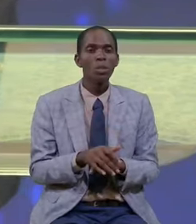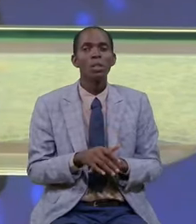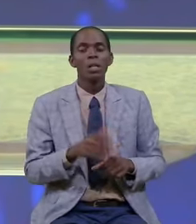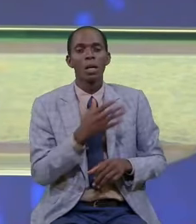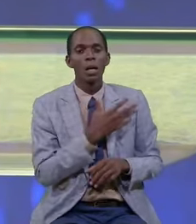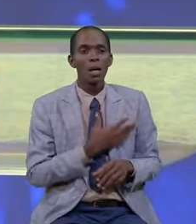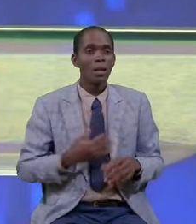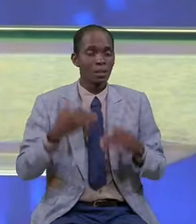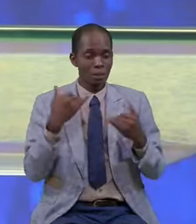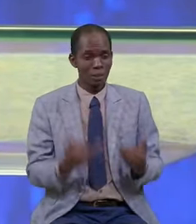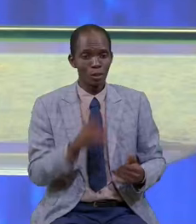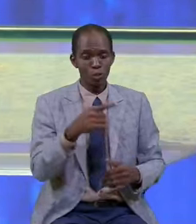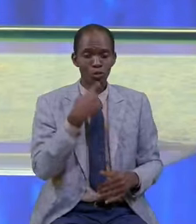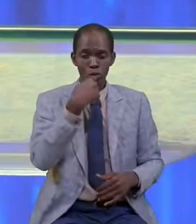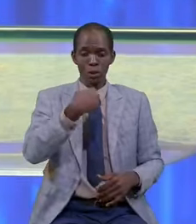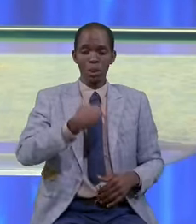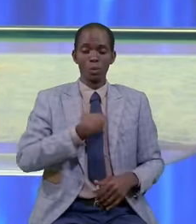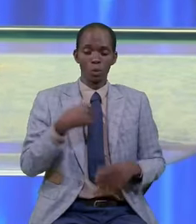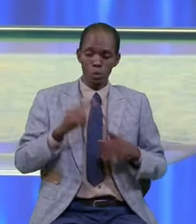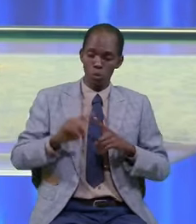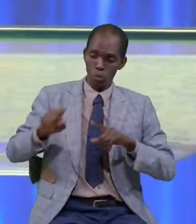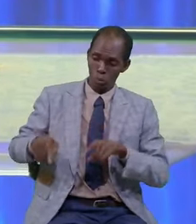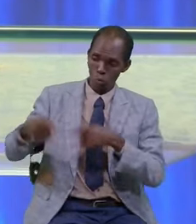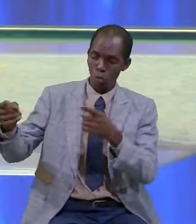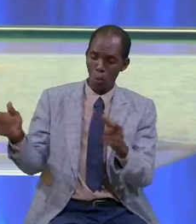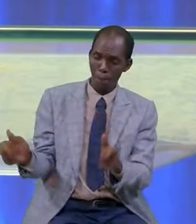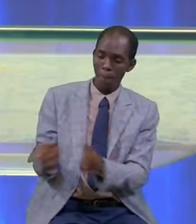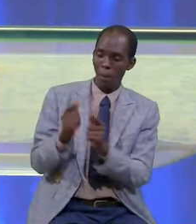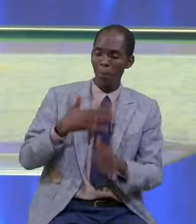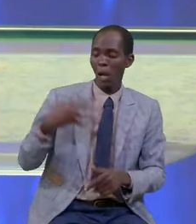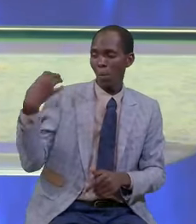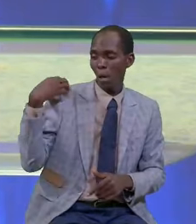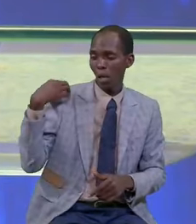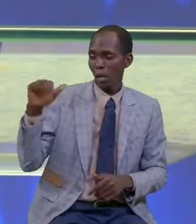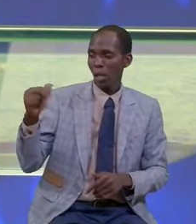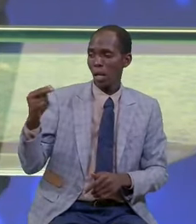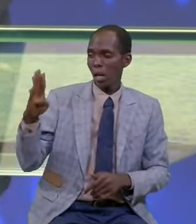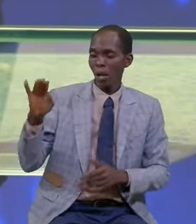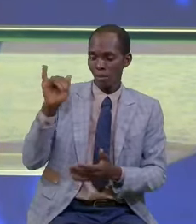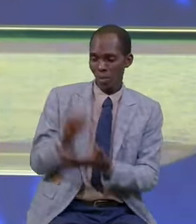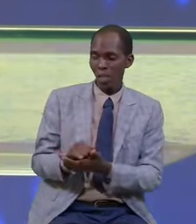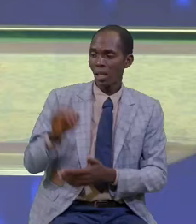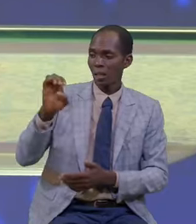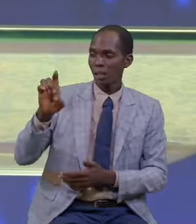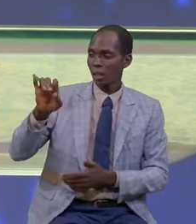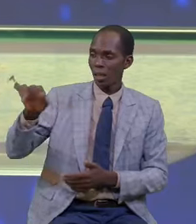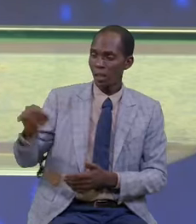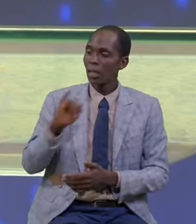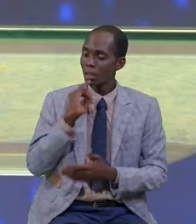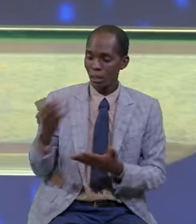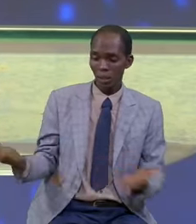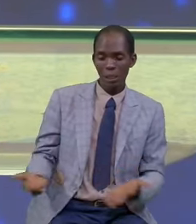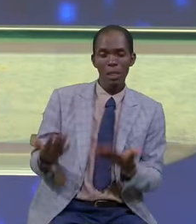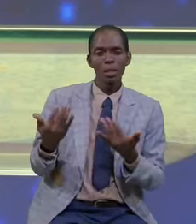et quand on disait que tu n'y étais pas, il faisait jurer le royaume et la nation que l'on ne t'avait pas trouvé. Et maintenant tu dis,